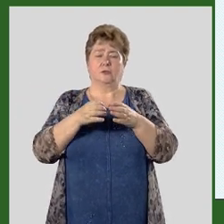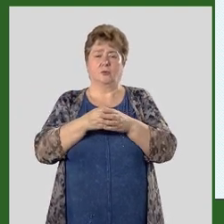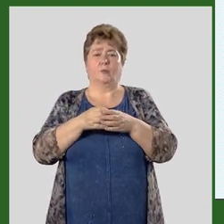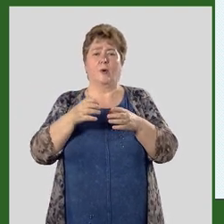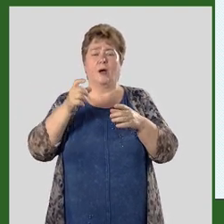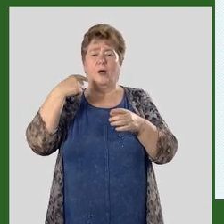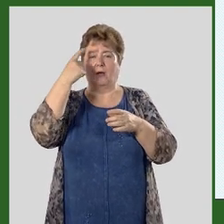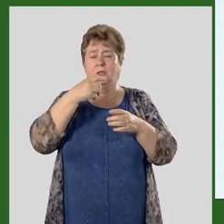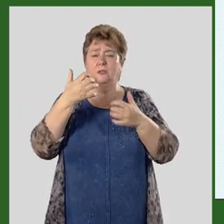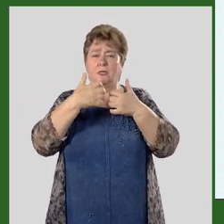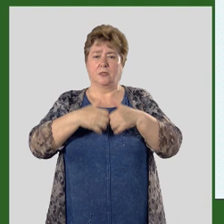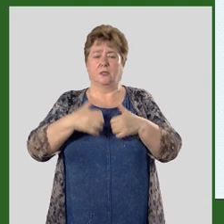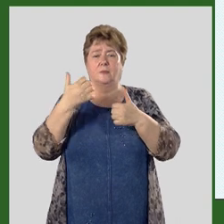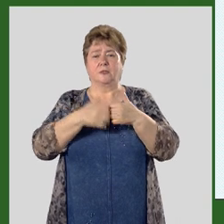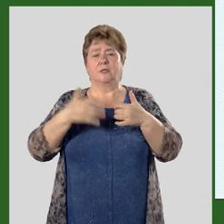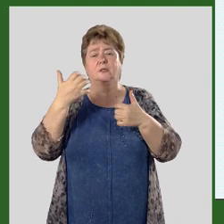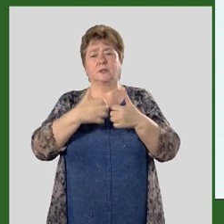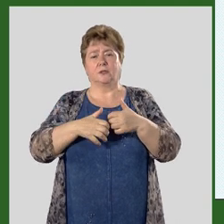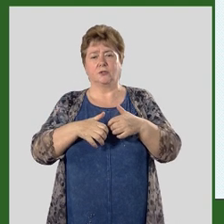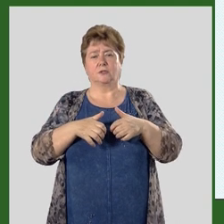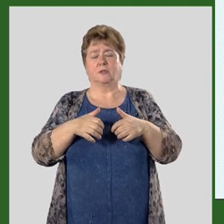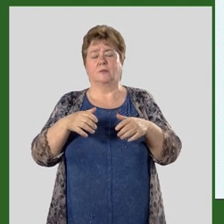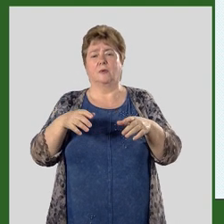специальным образованием.